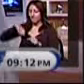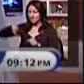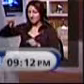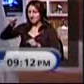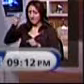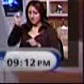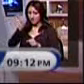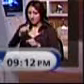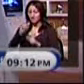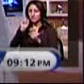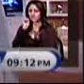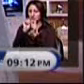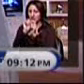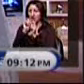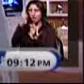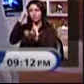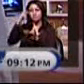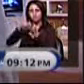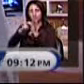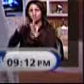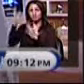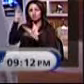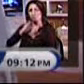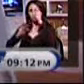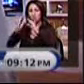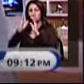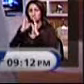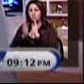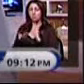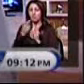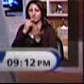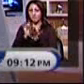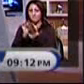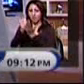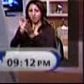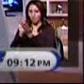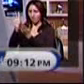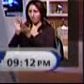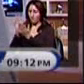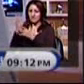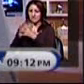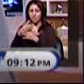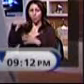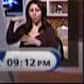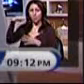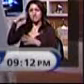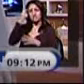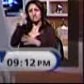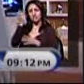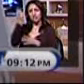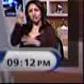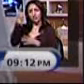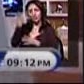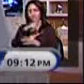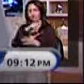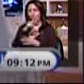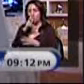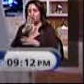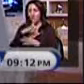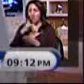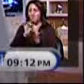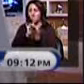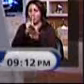قاله على إن الأوبرا ما جالهاش حد والكلام ده كلام يعني عيب أوي إنه يصدر من شخص مسؤول يعني، واخد بالك الحفلات. وبعدين